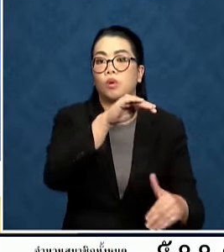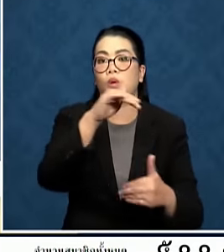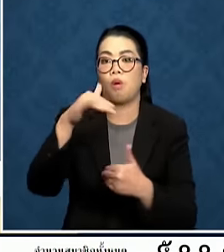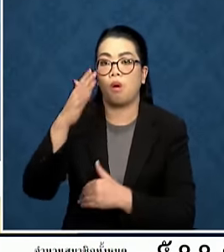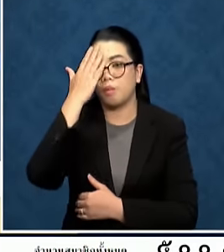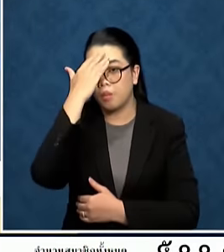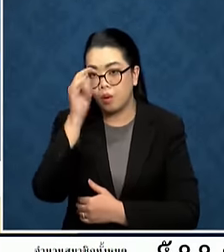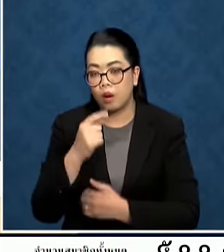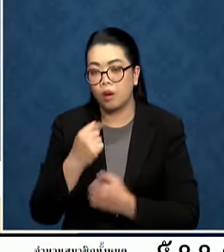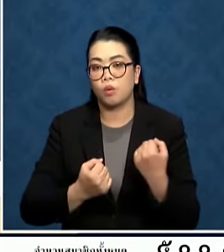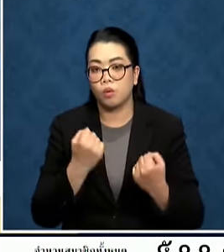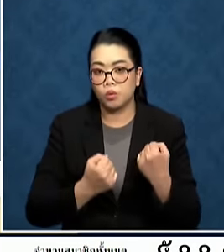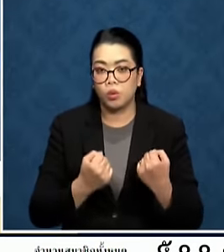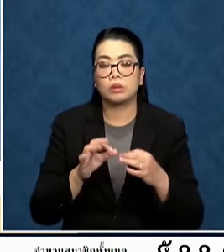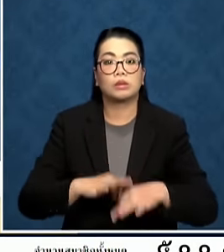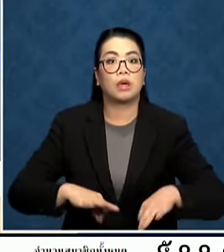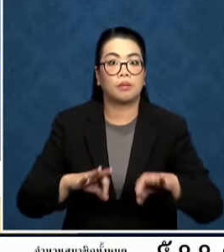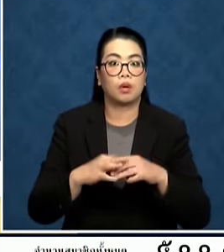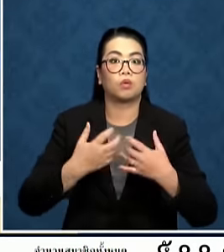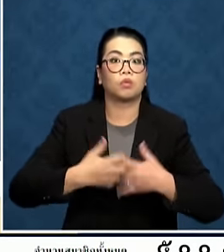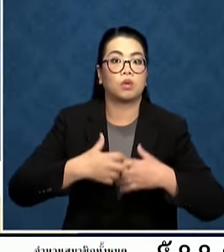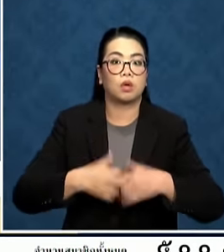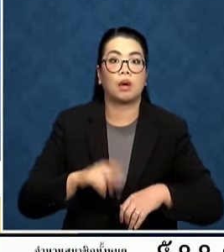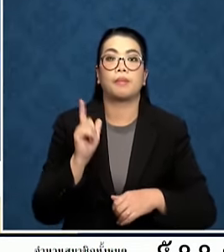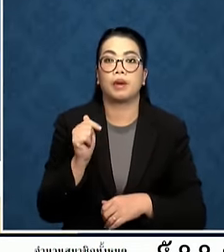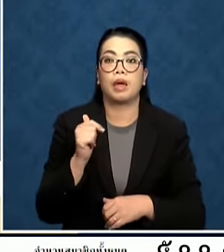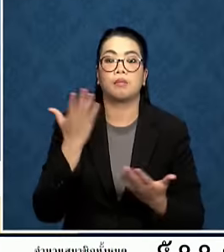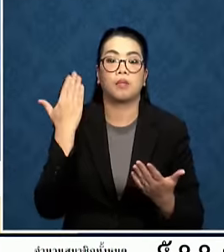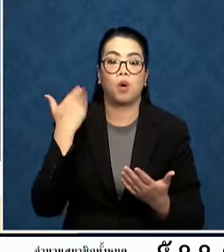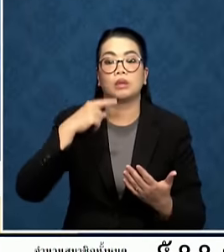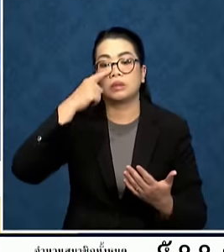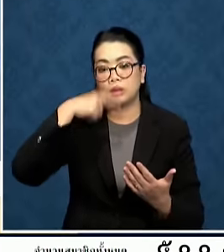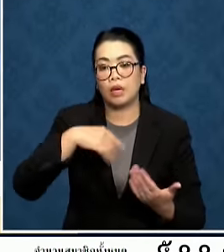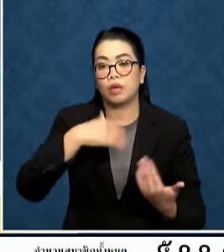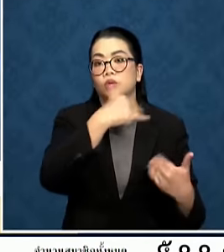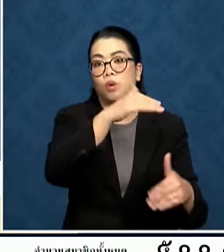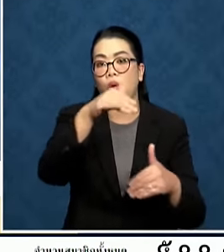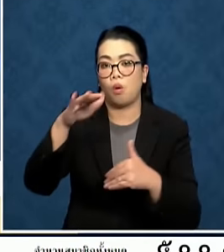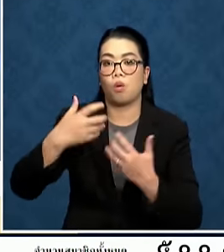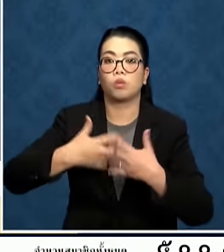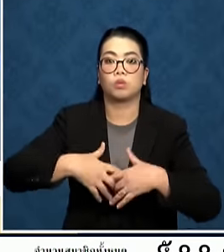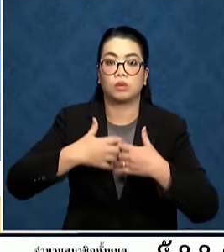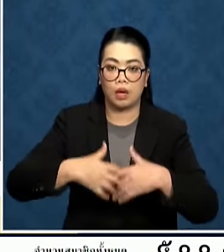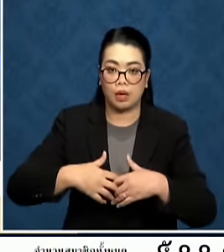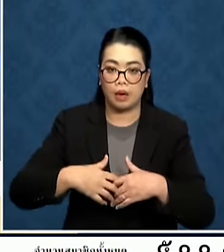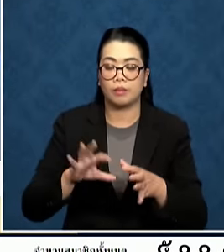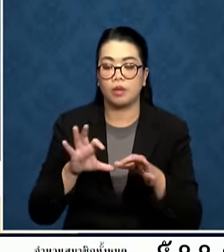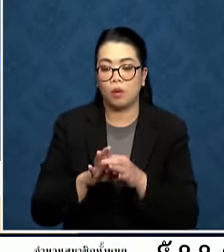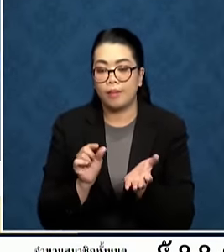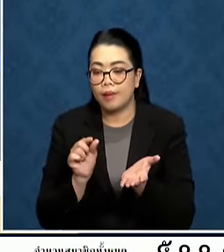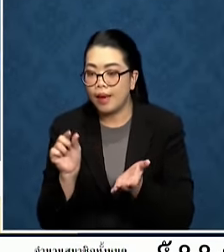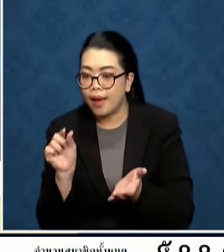เพราะรถยนต์เป็นหนึใน 2อุตสาหกรรมหลักที่ประเทศไทยส่งออกนอกจากอุตสาหกรรมฮาร์ดดิส